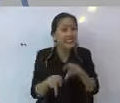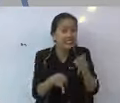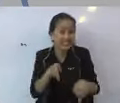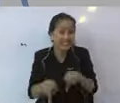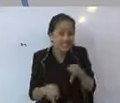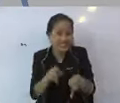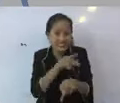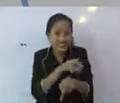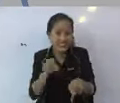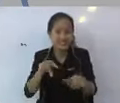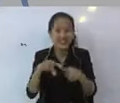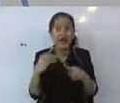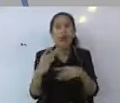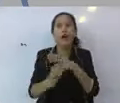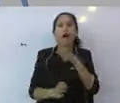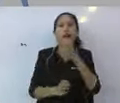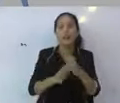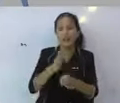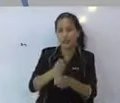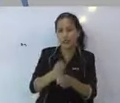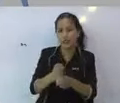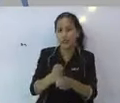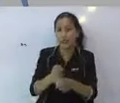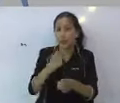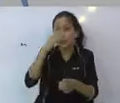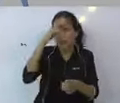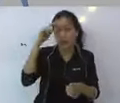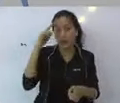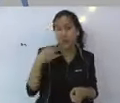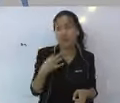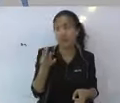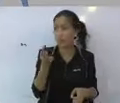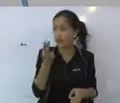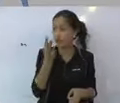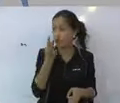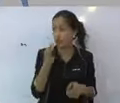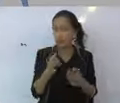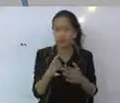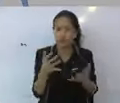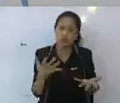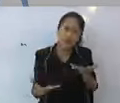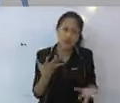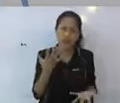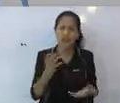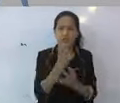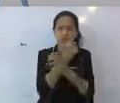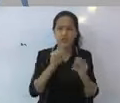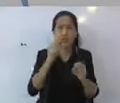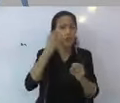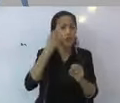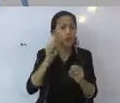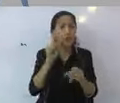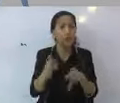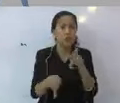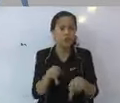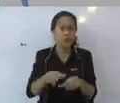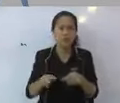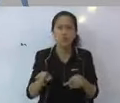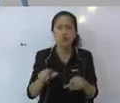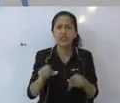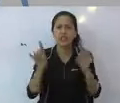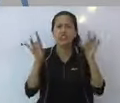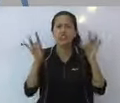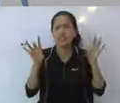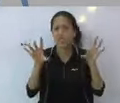people, pero nakaka-harm naman sa mga halaman, di ba? Sa mga animals, sa kapaligiran. So hindi